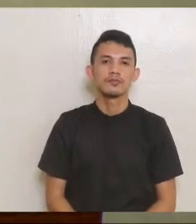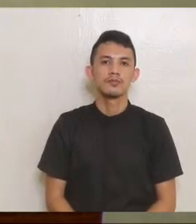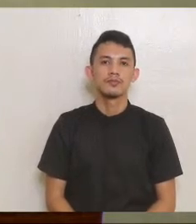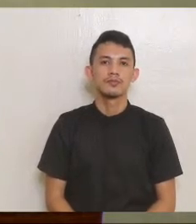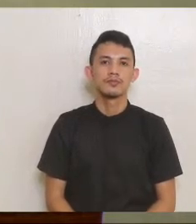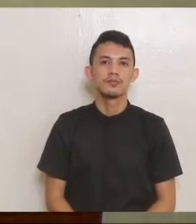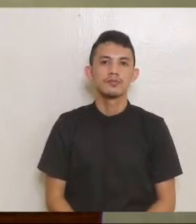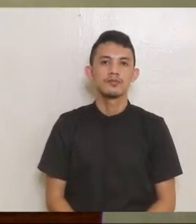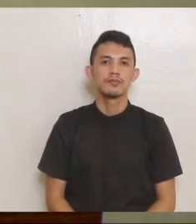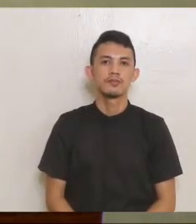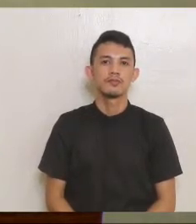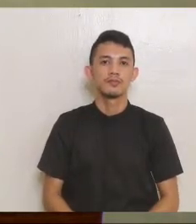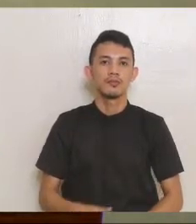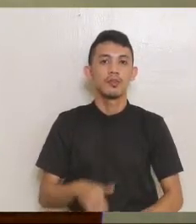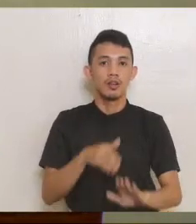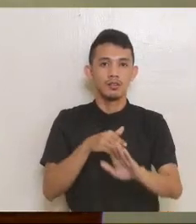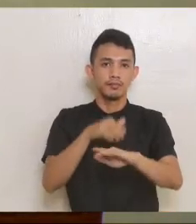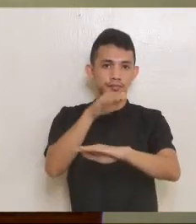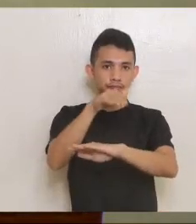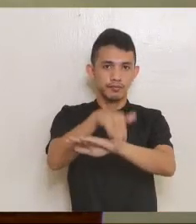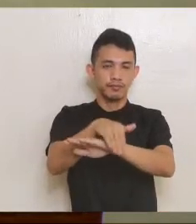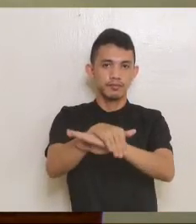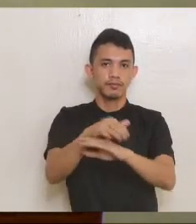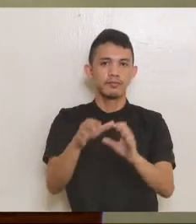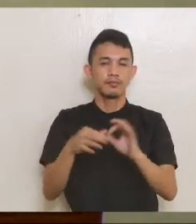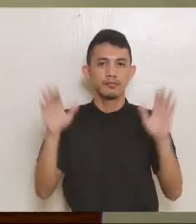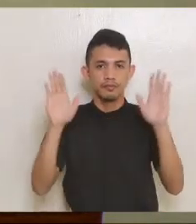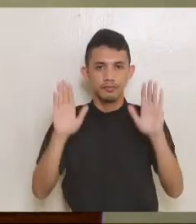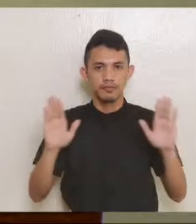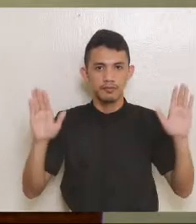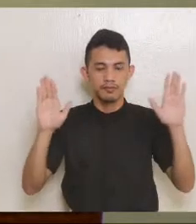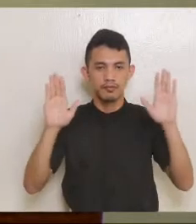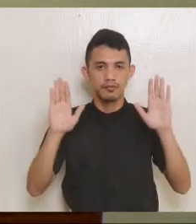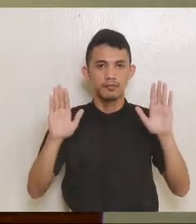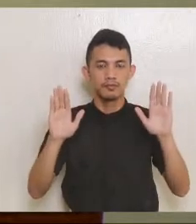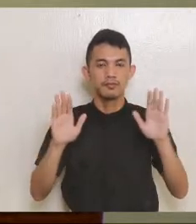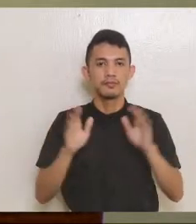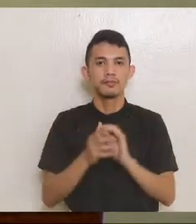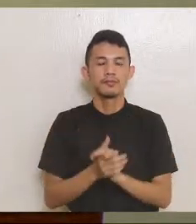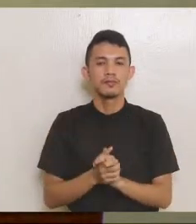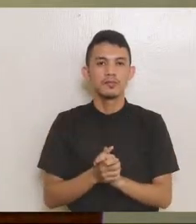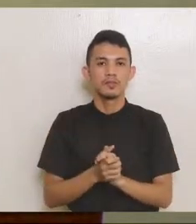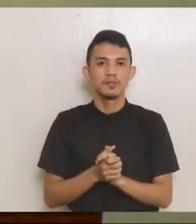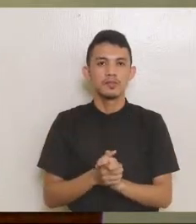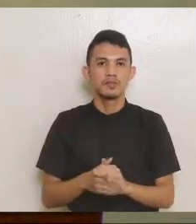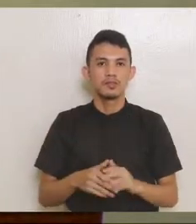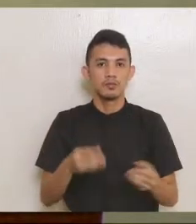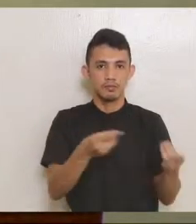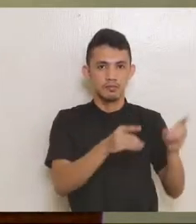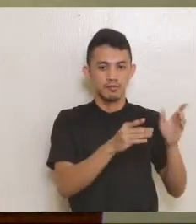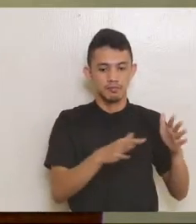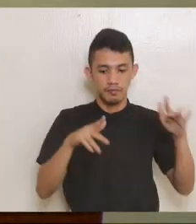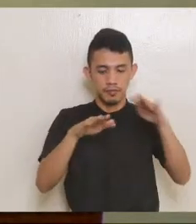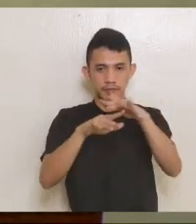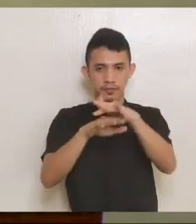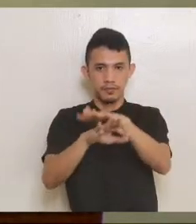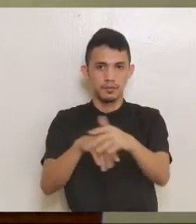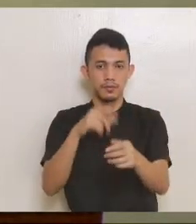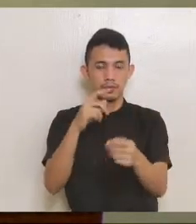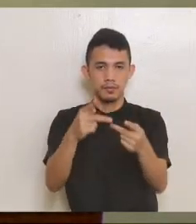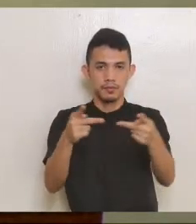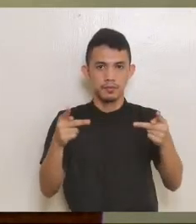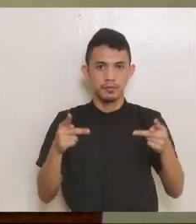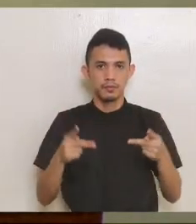Sa paggagabi na ni adtong Dominguha, nagtigom ang mga tinun-an sulod sa lawak o gitrangkahan